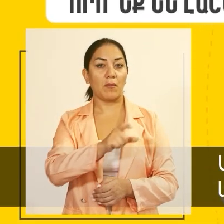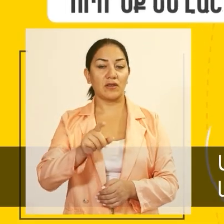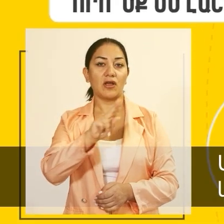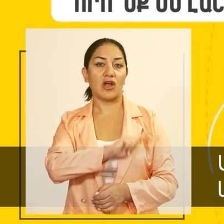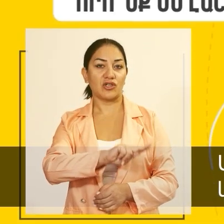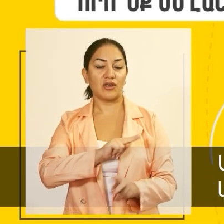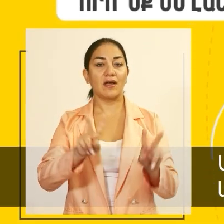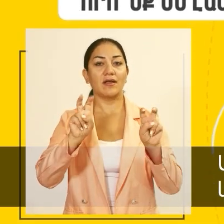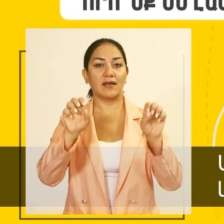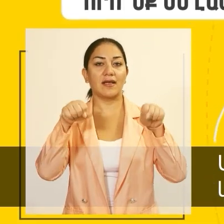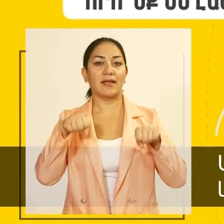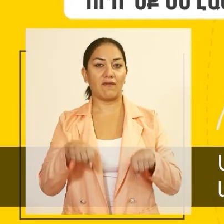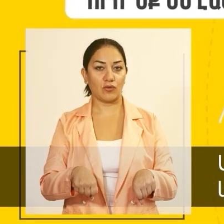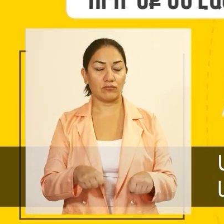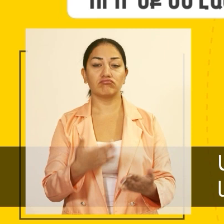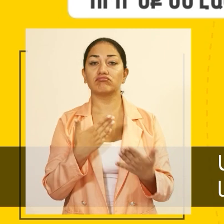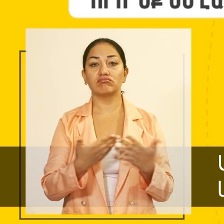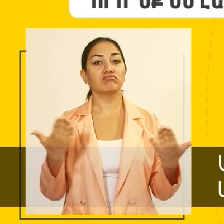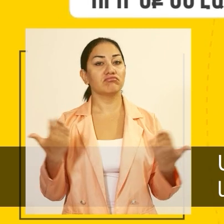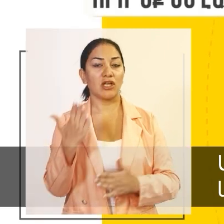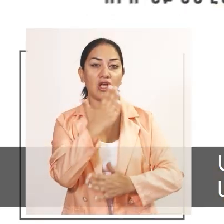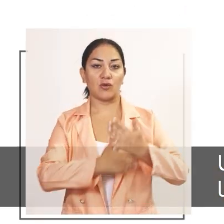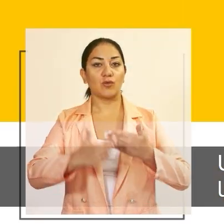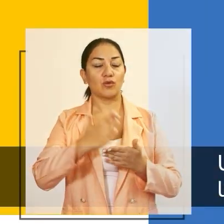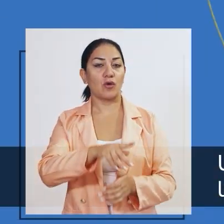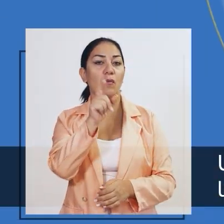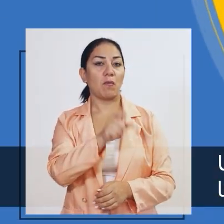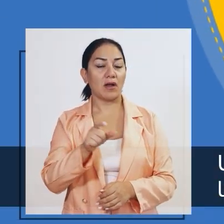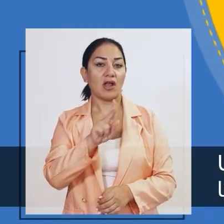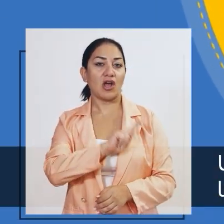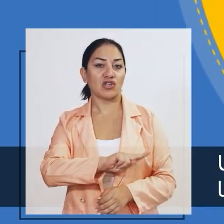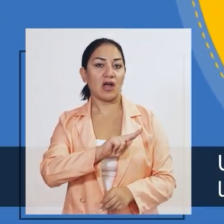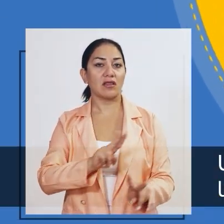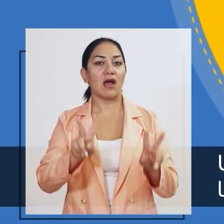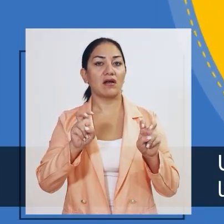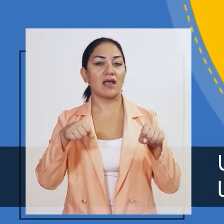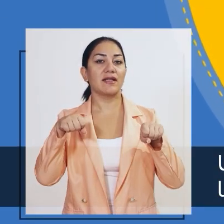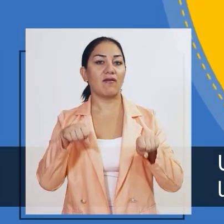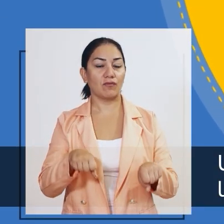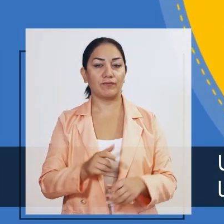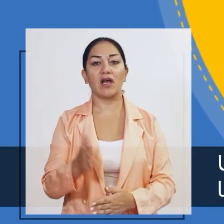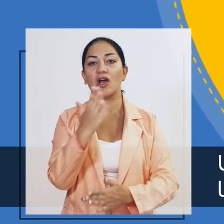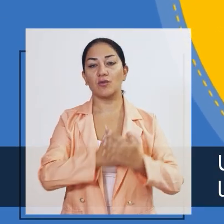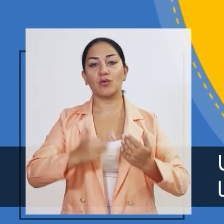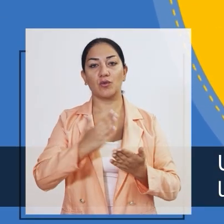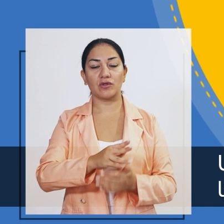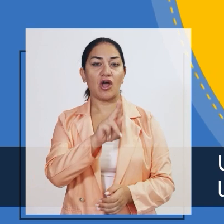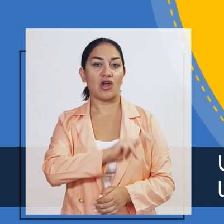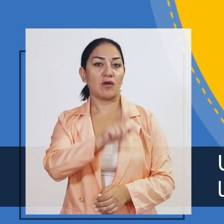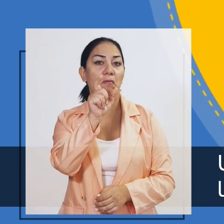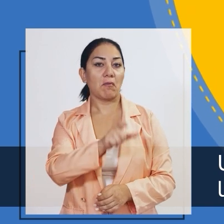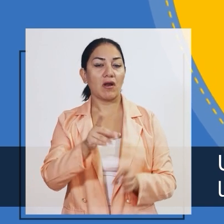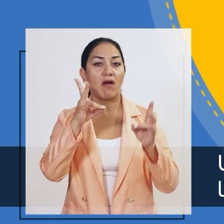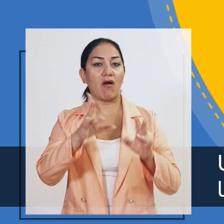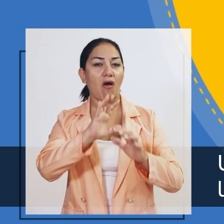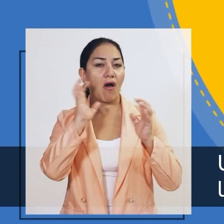Որոնք են հաշմանդամություն ունեցող անձանց աշխատանքային իրավունքները։ Հաշմանդամություն ունեցող աշխատողների անվտանգությունը եւ առողջության